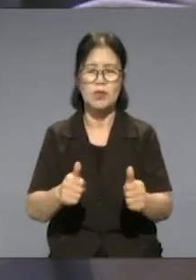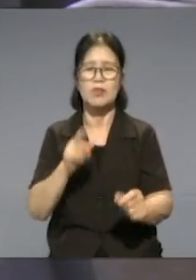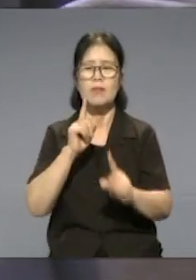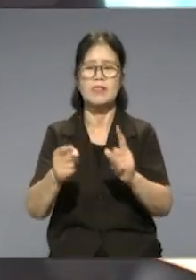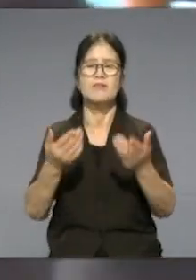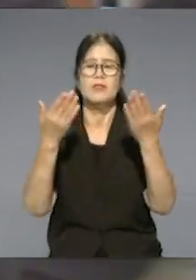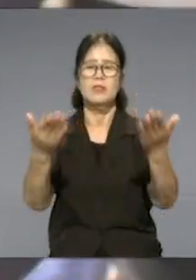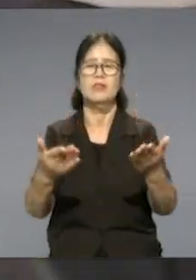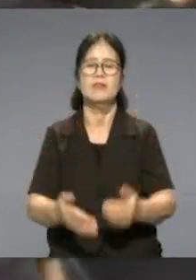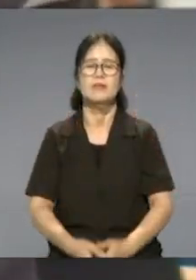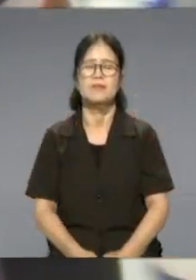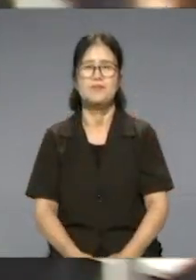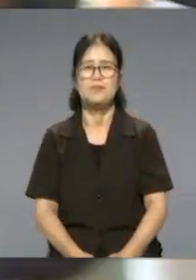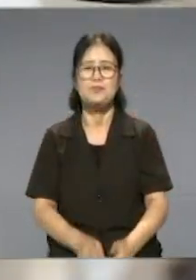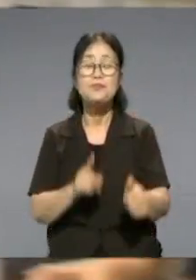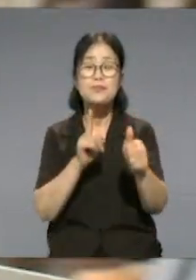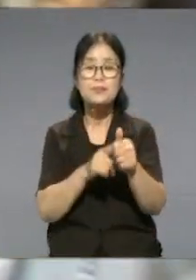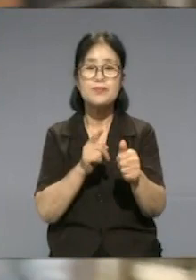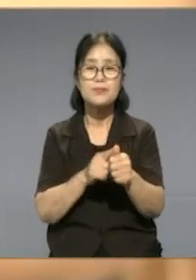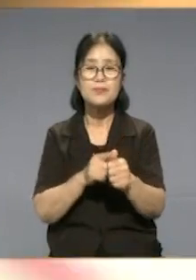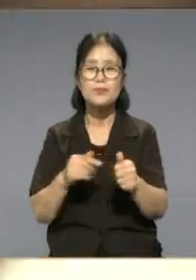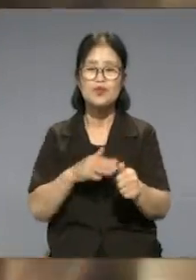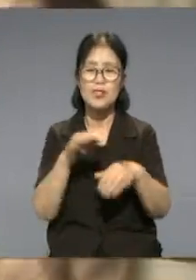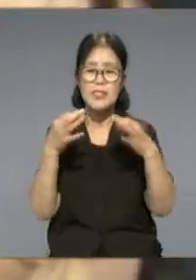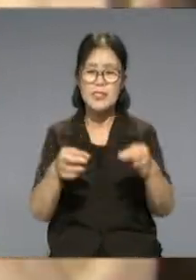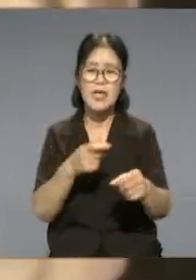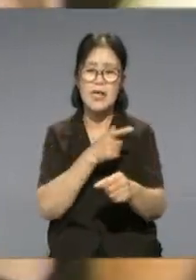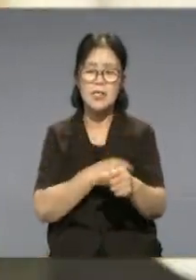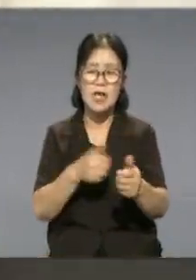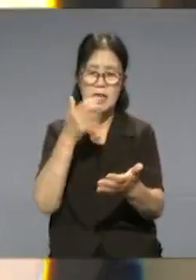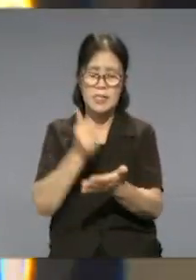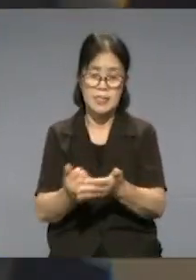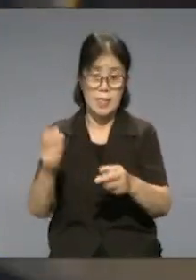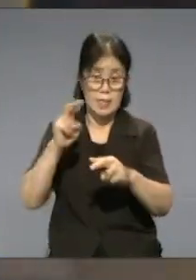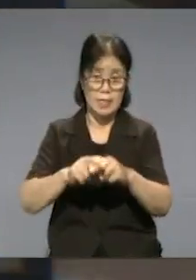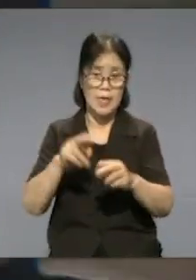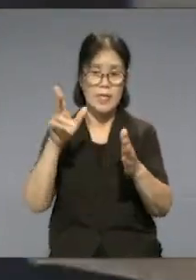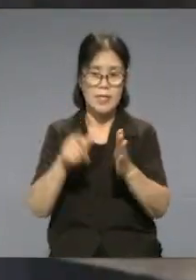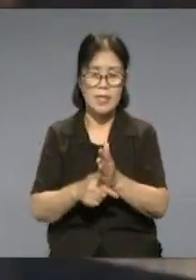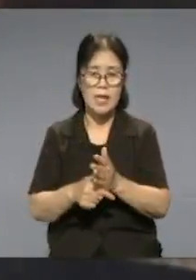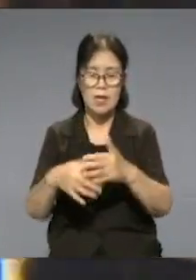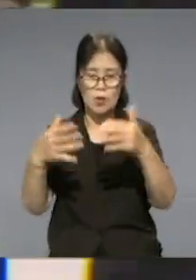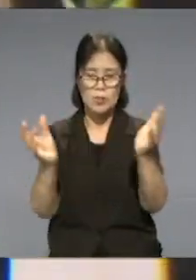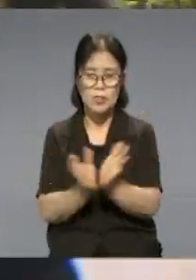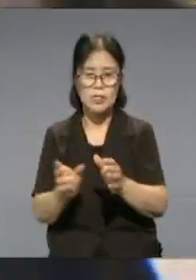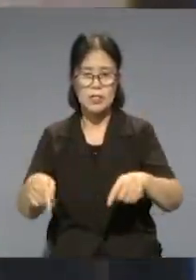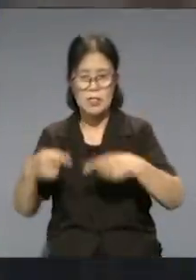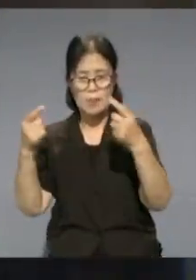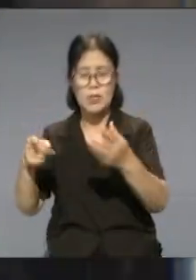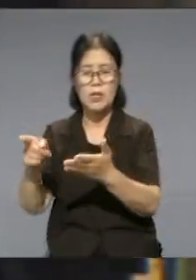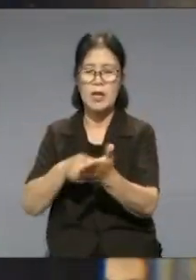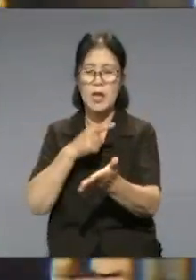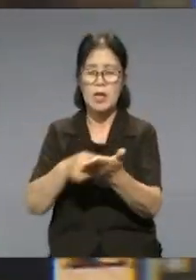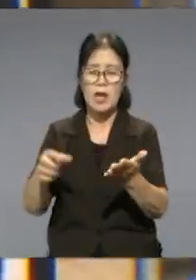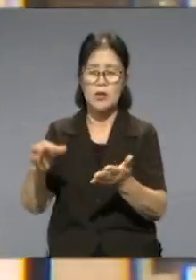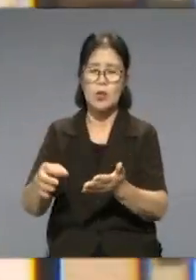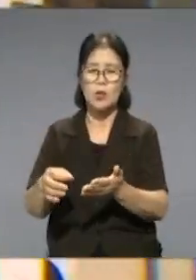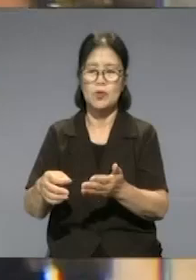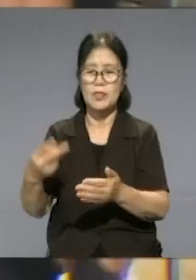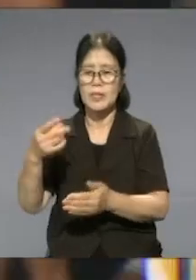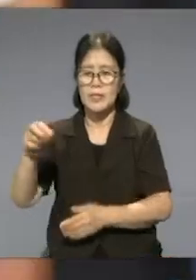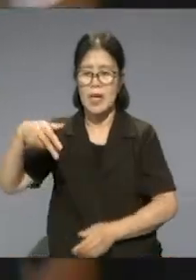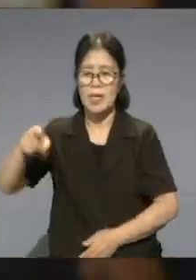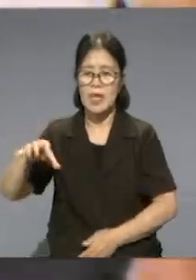말씀드리겠습니다 박전 특검은 우리은행 이사회 의장 재직 당시 컨소시엄 참여 등을 대가로 대장동